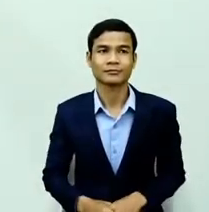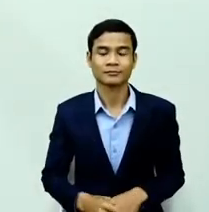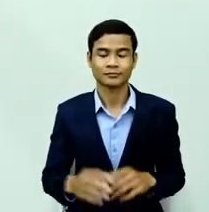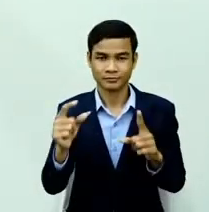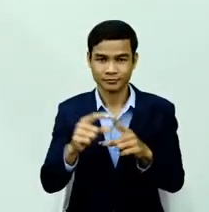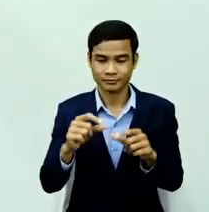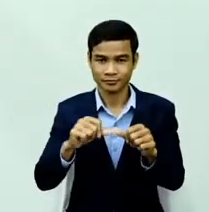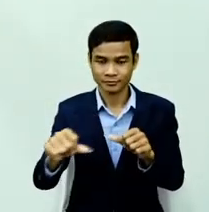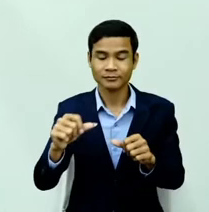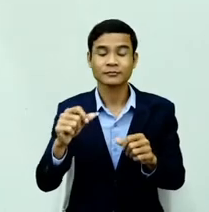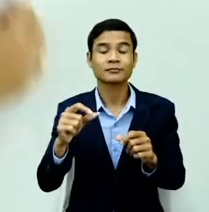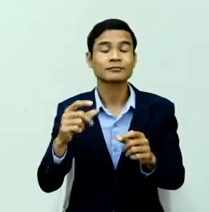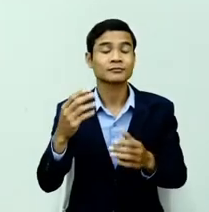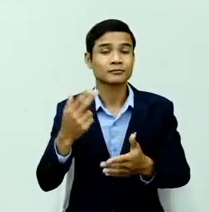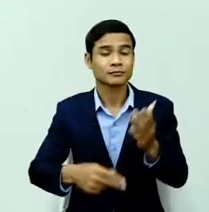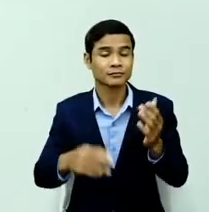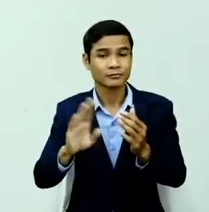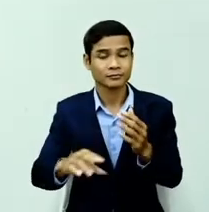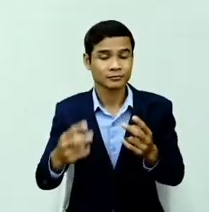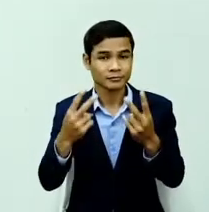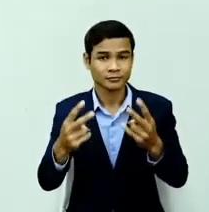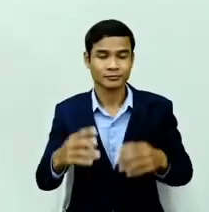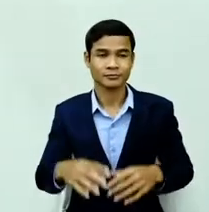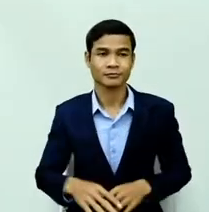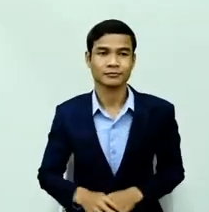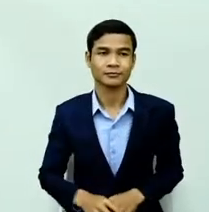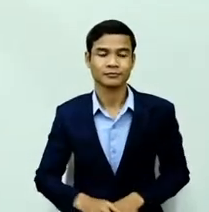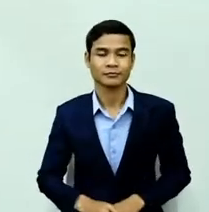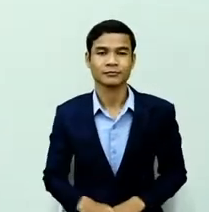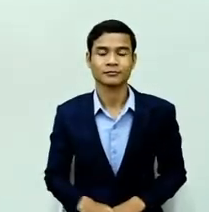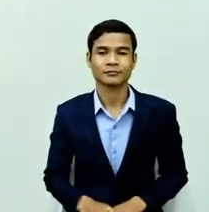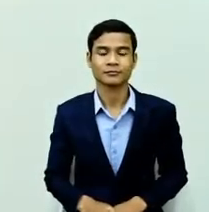tỏ ta chỉ biết vậy